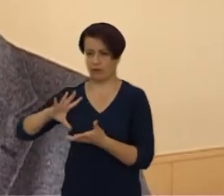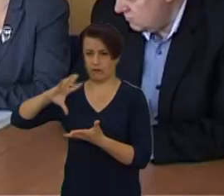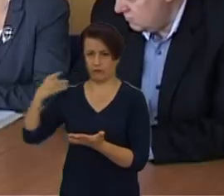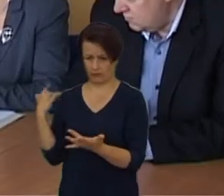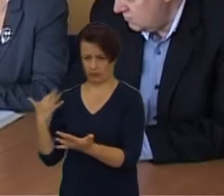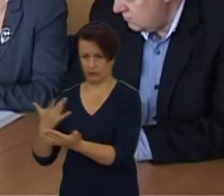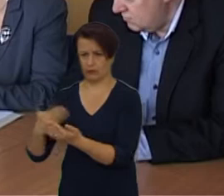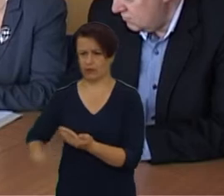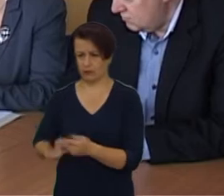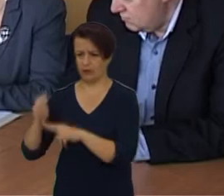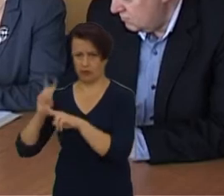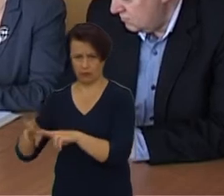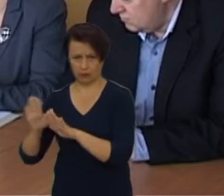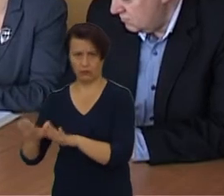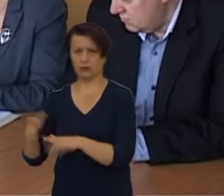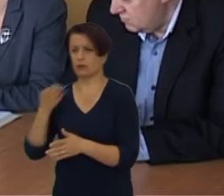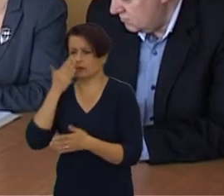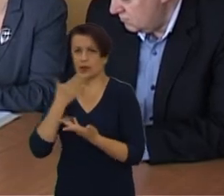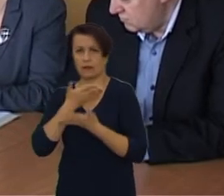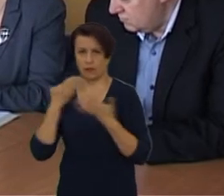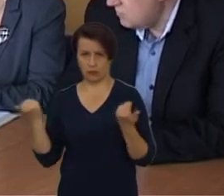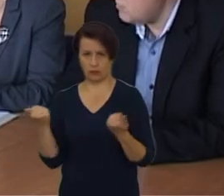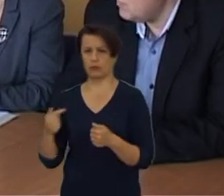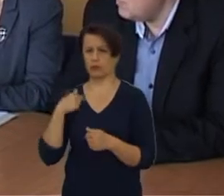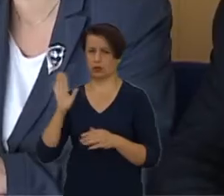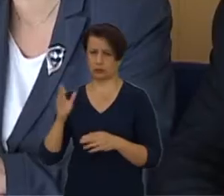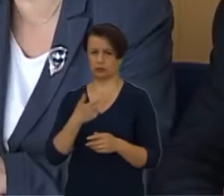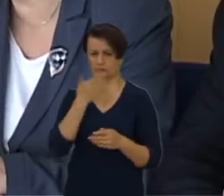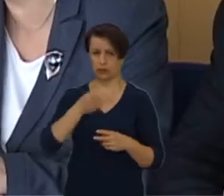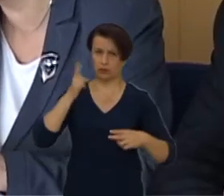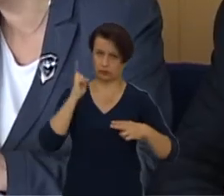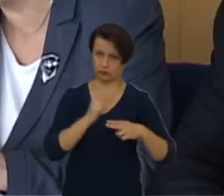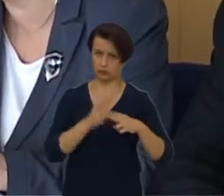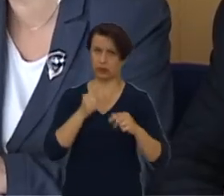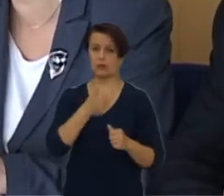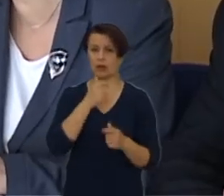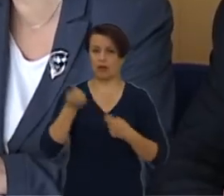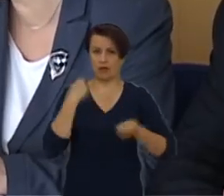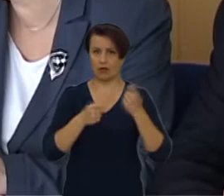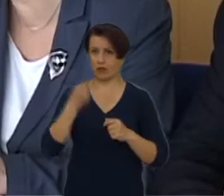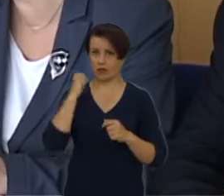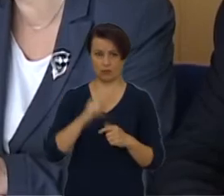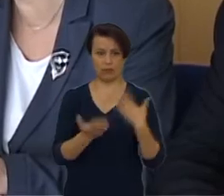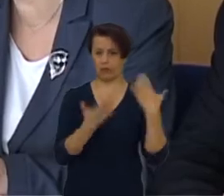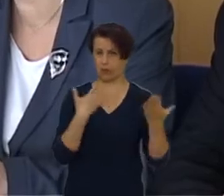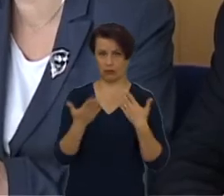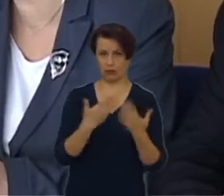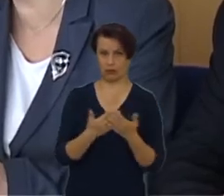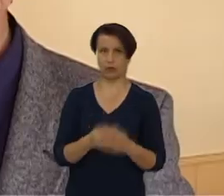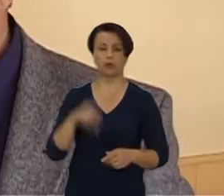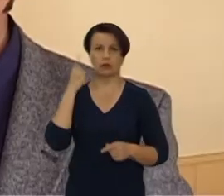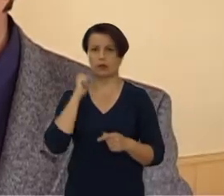kur visą gyvenimą gyveno ir kvapų nebuvo. Tai užkardysim tą dalyką, nes jeigu verslas nenori